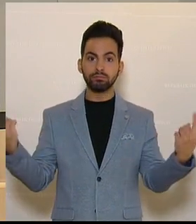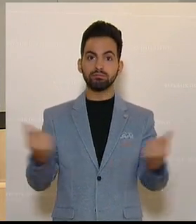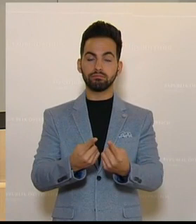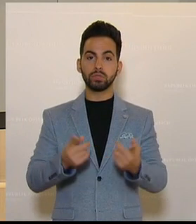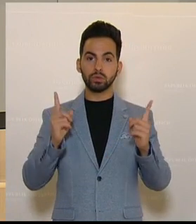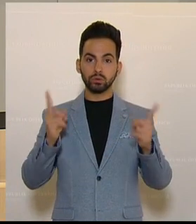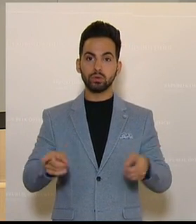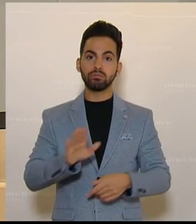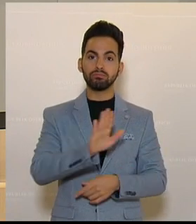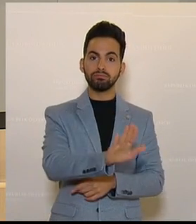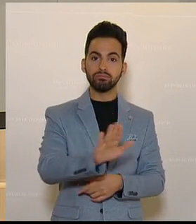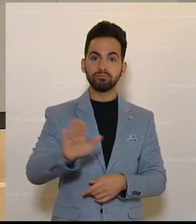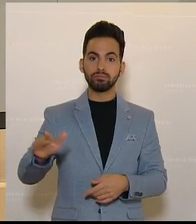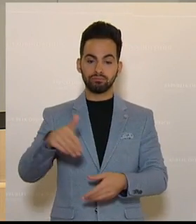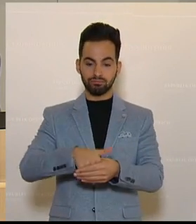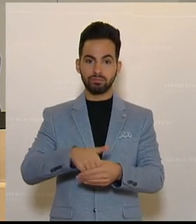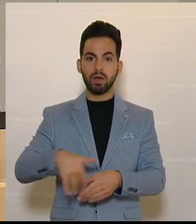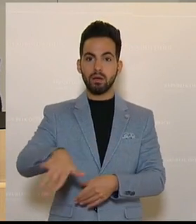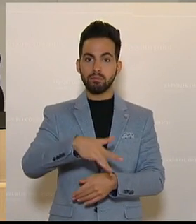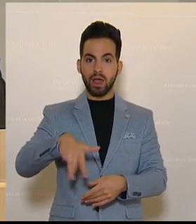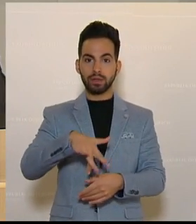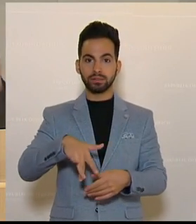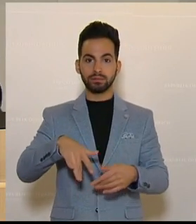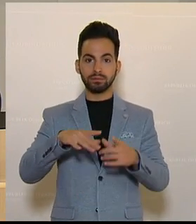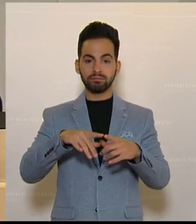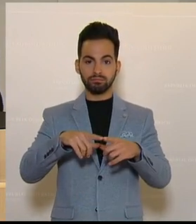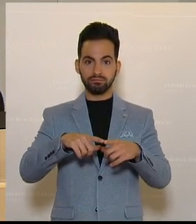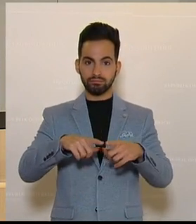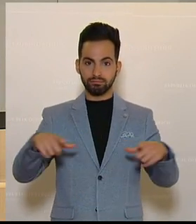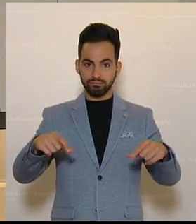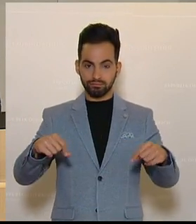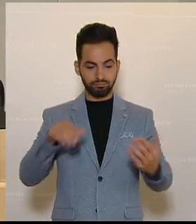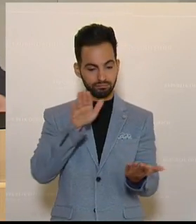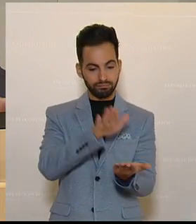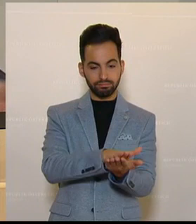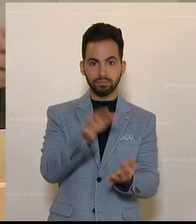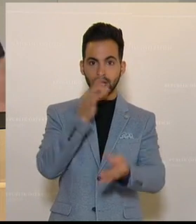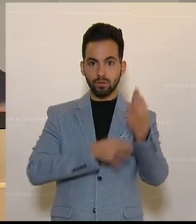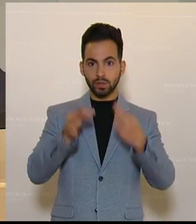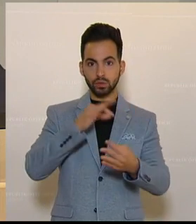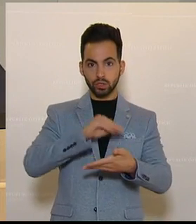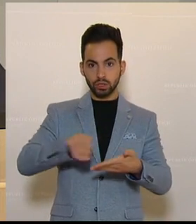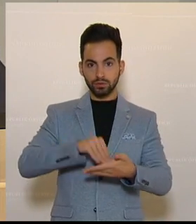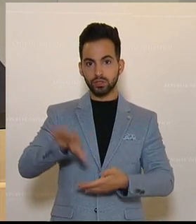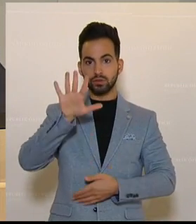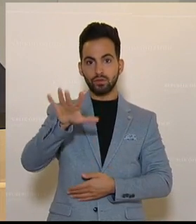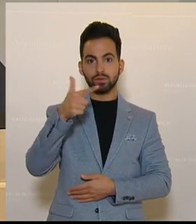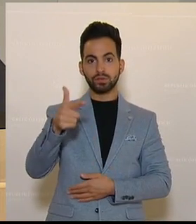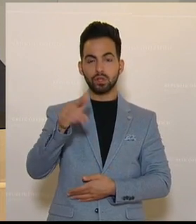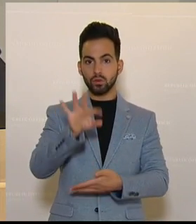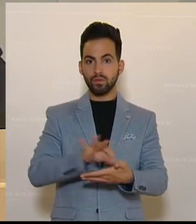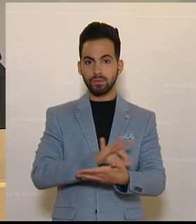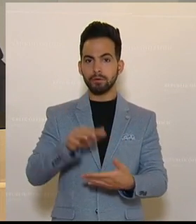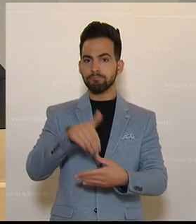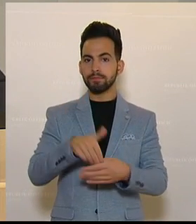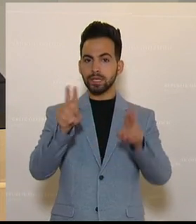Ihren Plätzen liegt die Maske, eine Informationsschrift, der 25. Also die